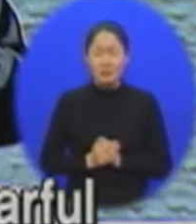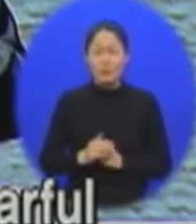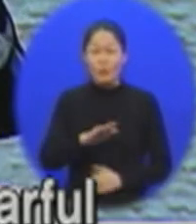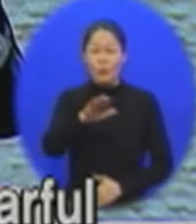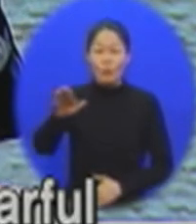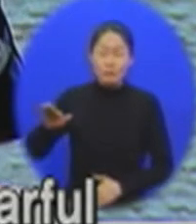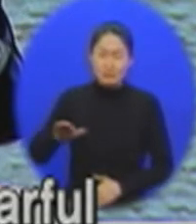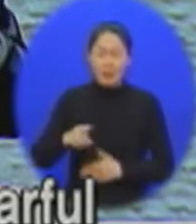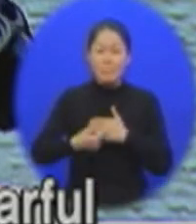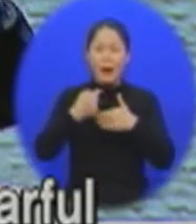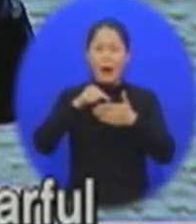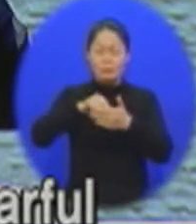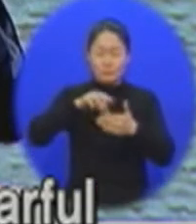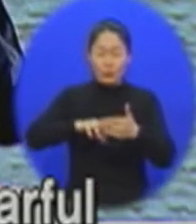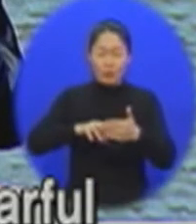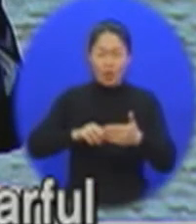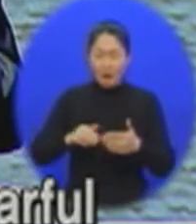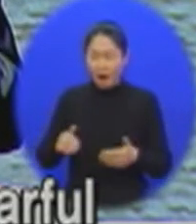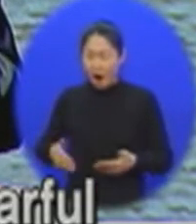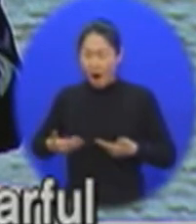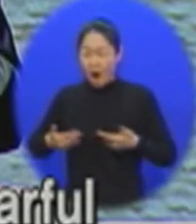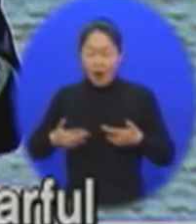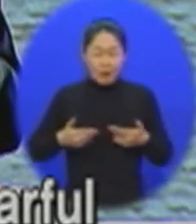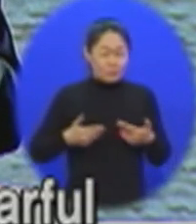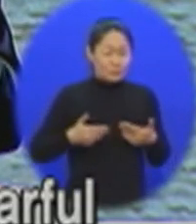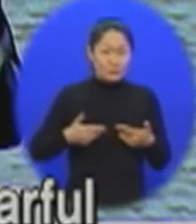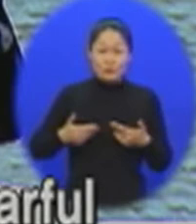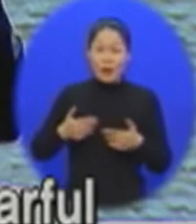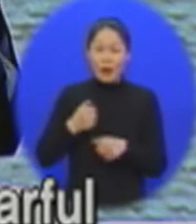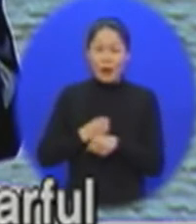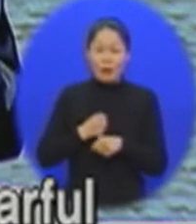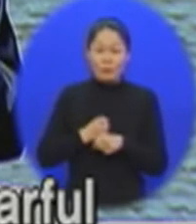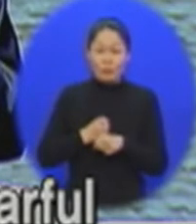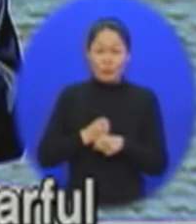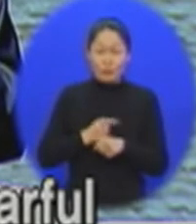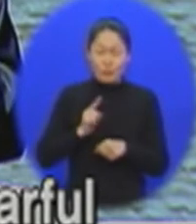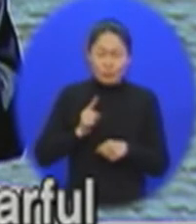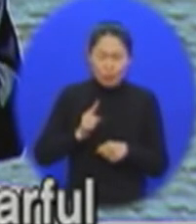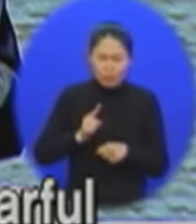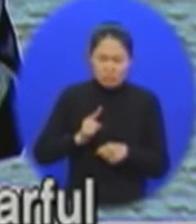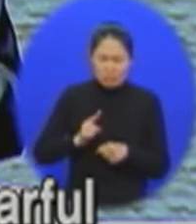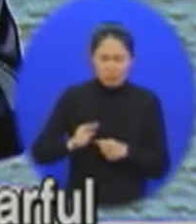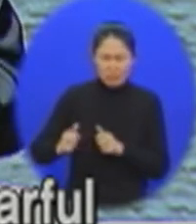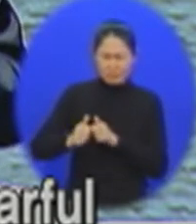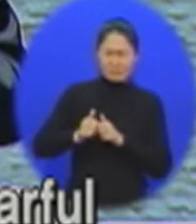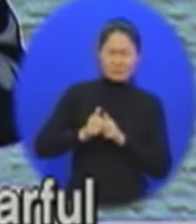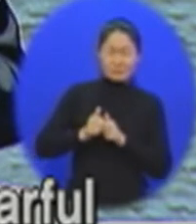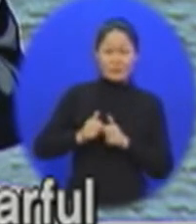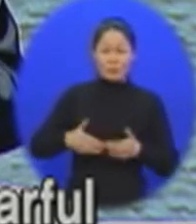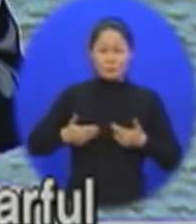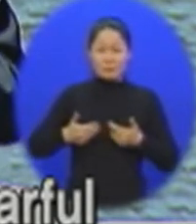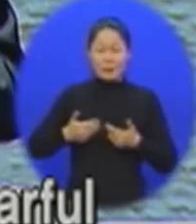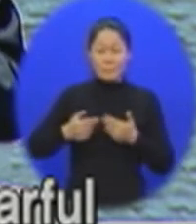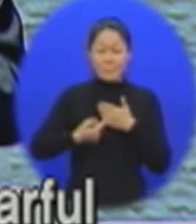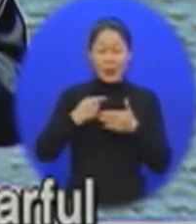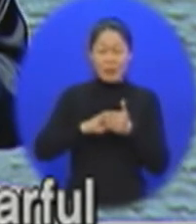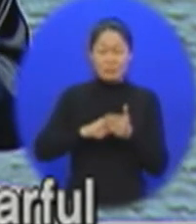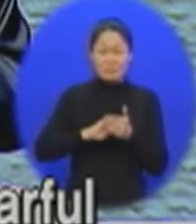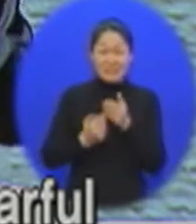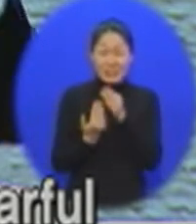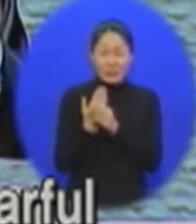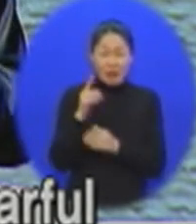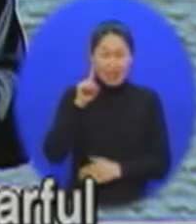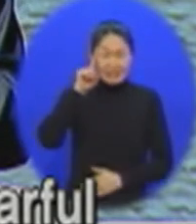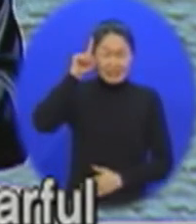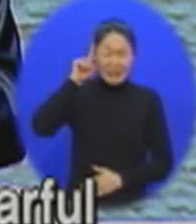여러분의 마음에 분주하고 그리고 쫓기던 한마음 들고 그리고 자꾸 자 증이 나고